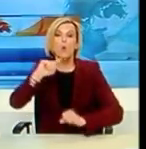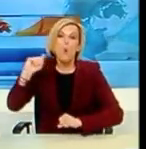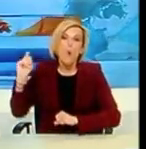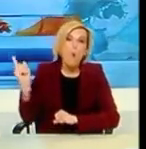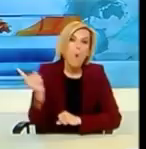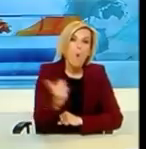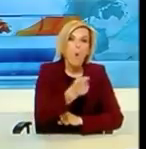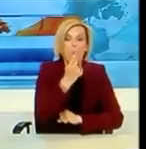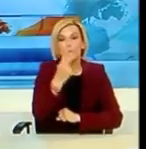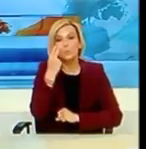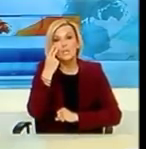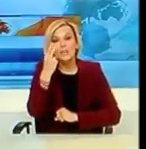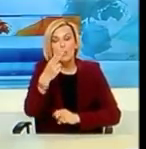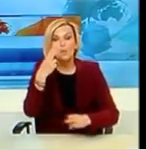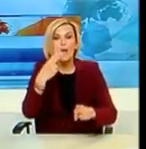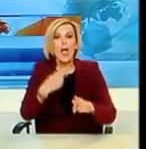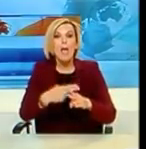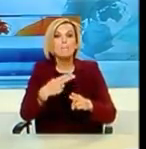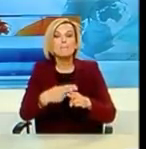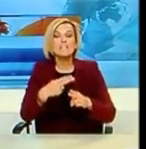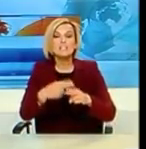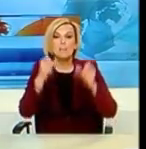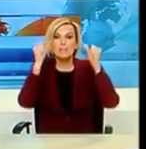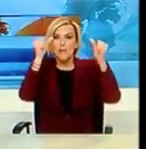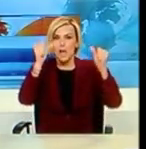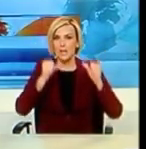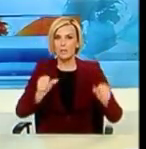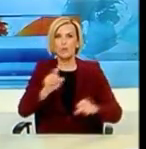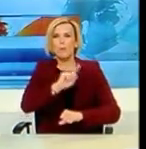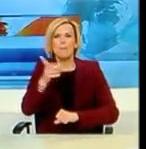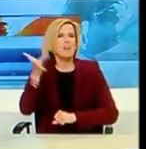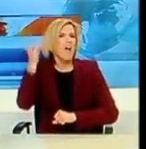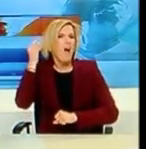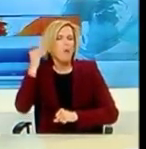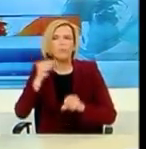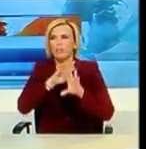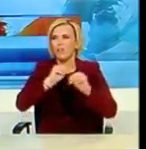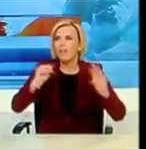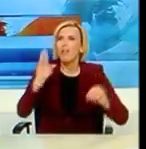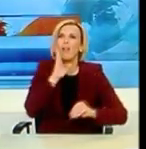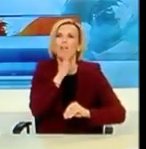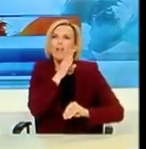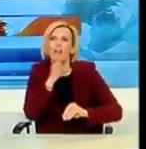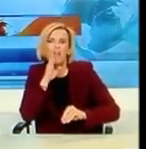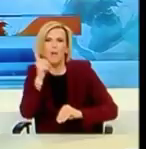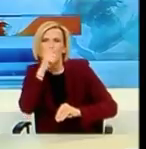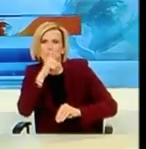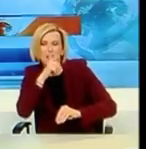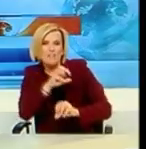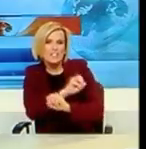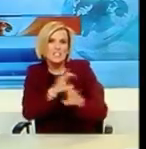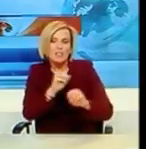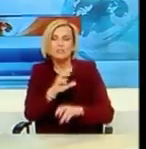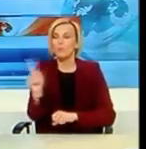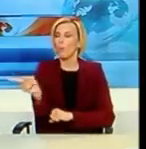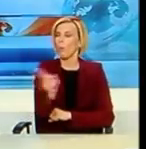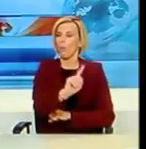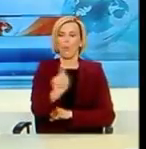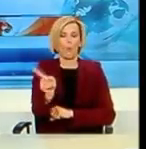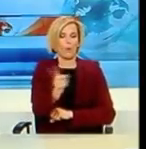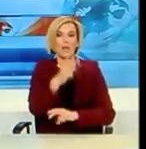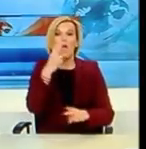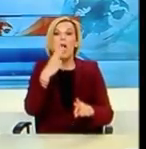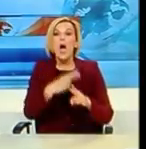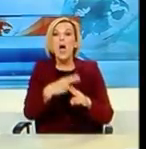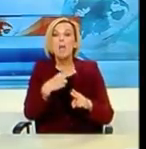Τα fake news κάνουν κακό στην υγεία, σωματική και ψυχική. Το πλουστάσιο των μέτρων περιορισμού που μπορεί να πάρει η κυβέρνηση έχει